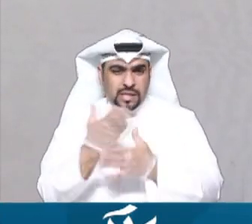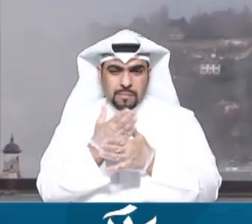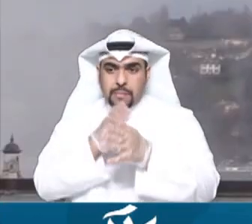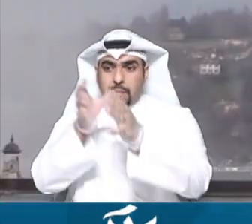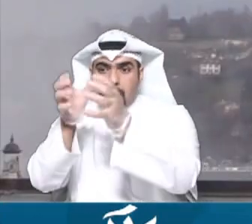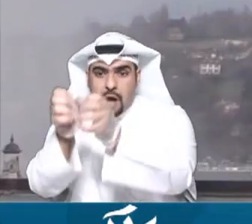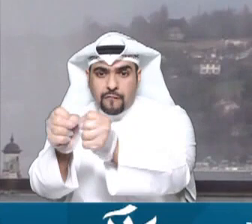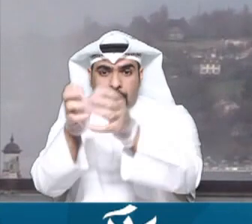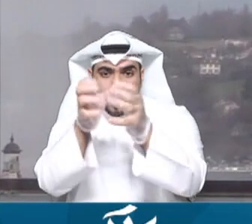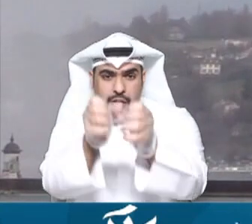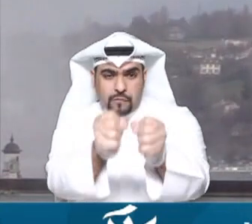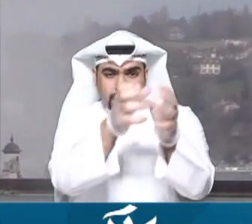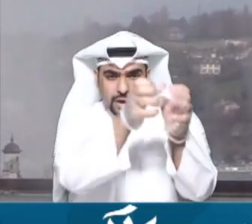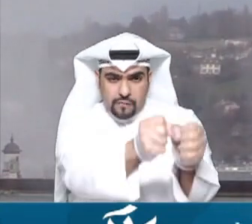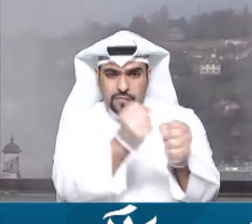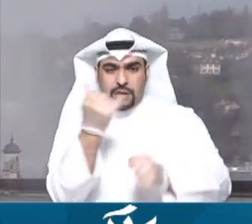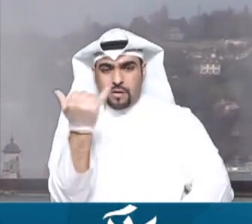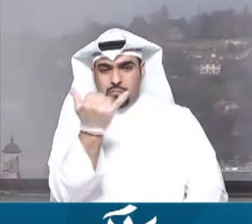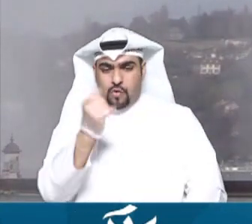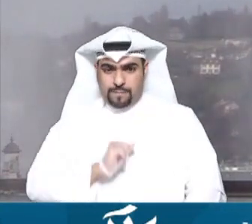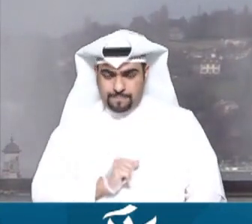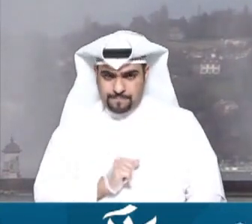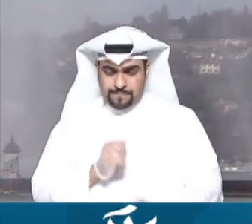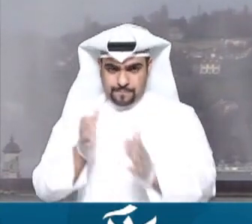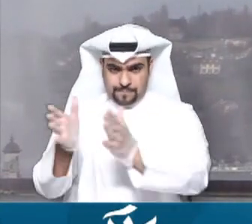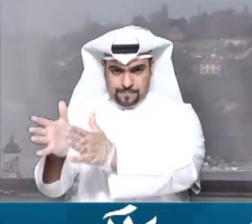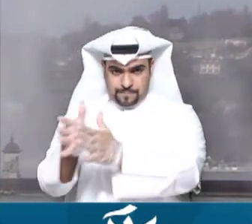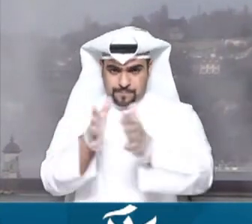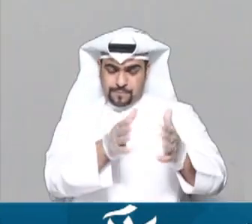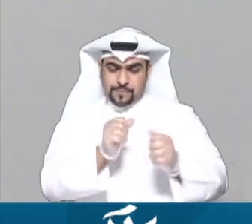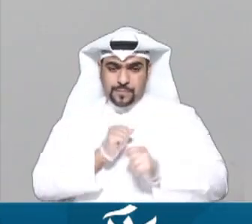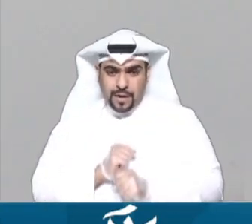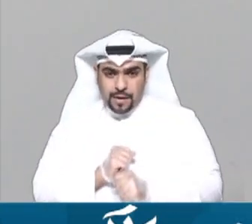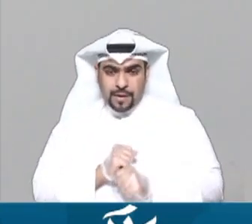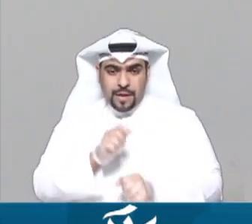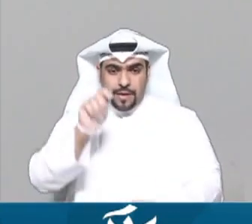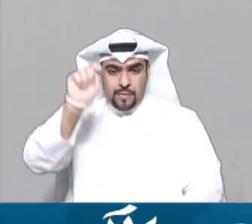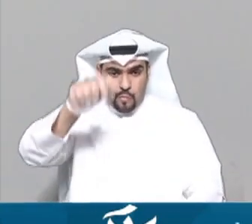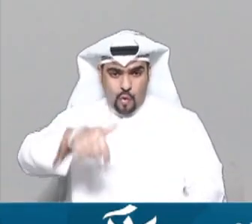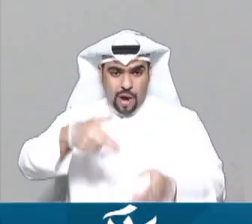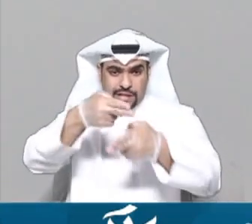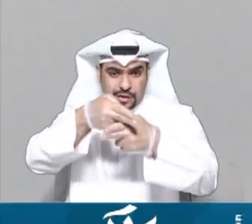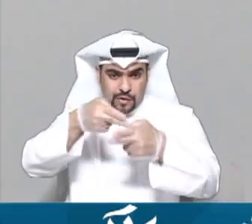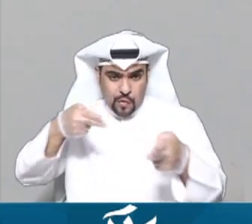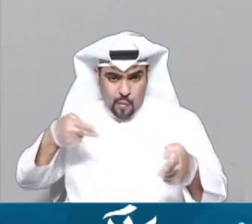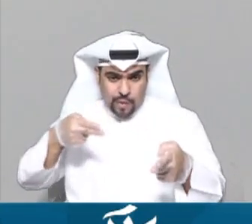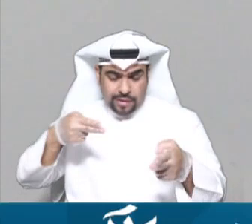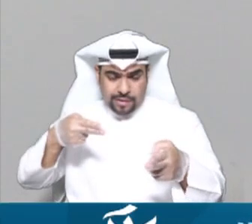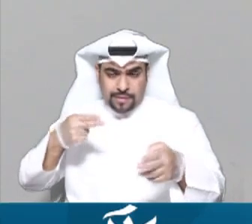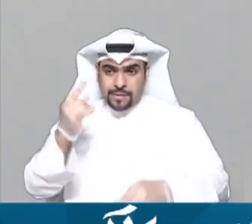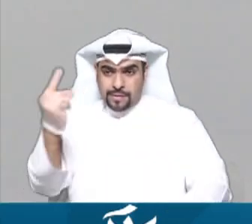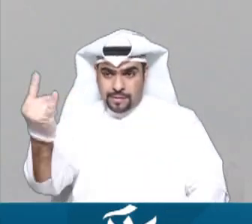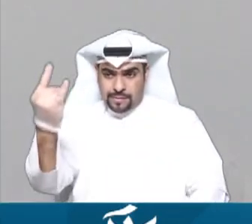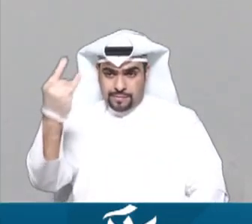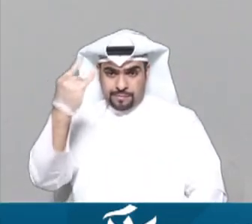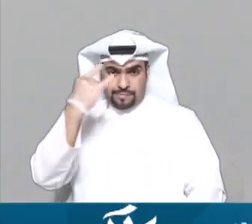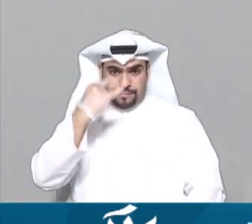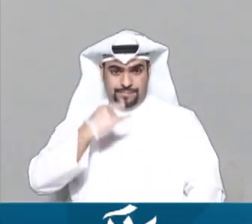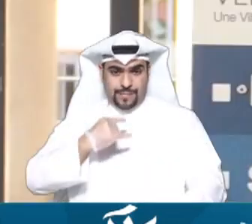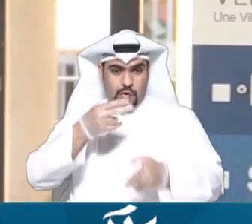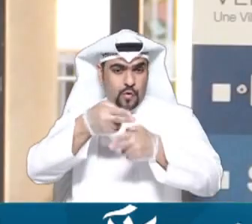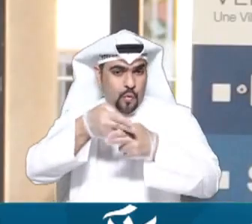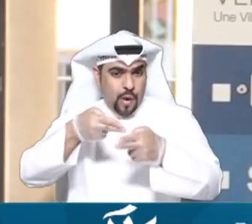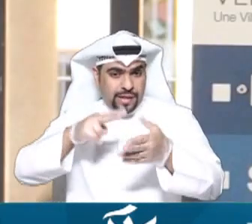الاحترازية. عملية إجلاء المواطنين الكويتيين من سويسرا تبقى مرهونة بإشارة وزارة الصحة